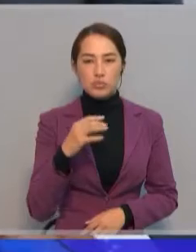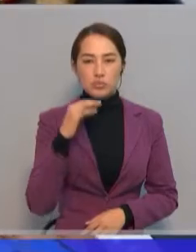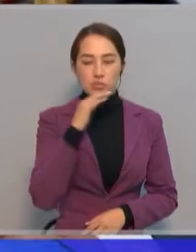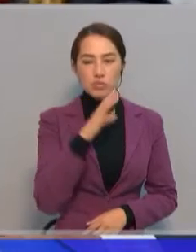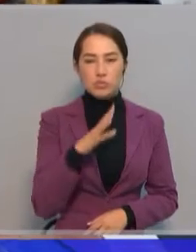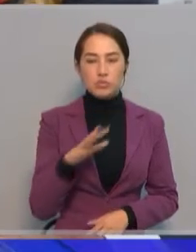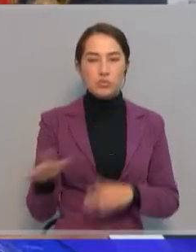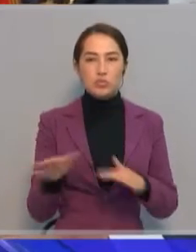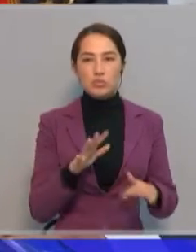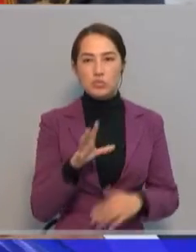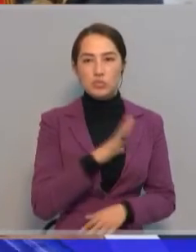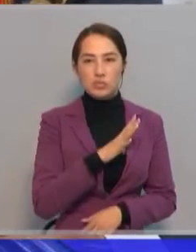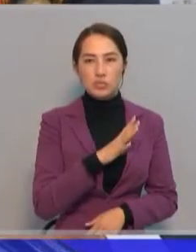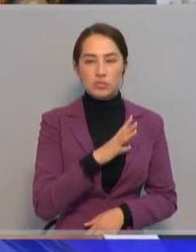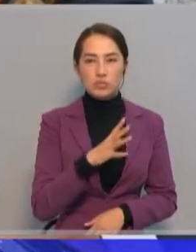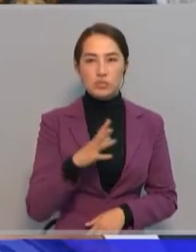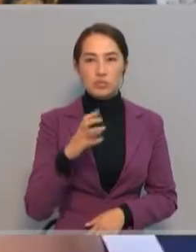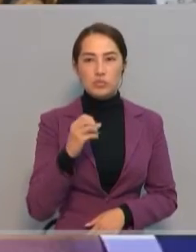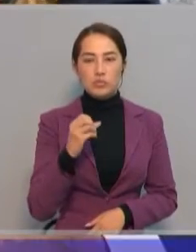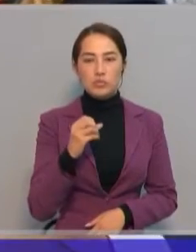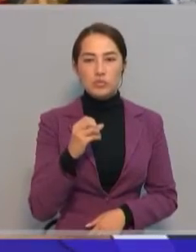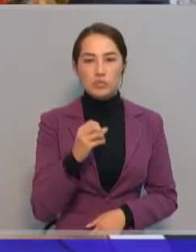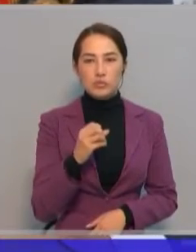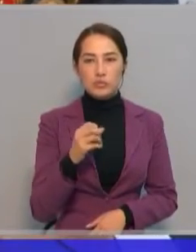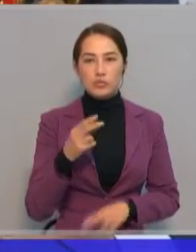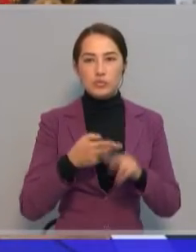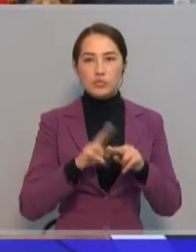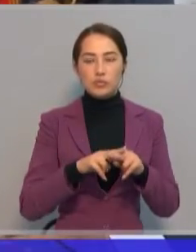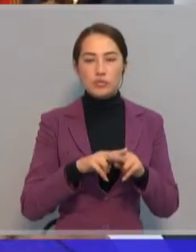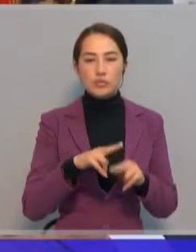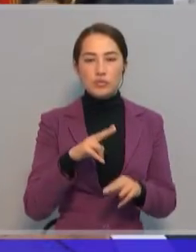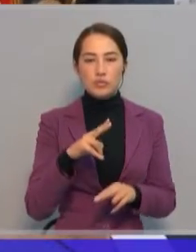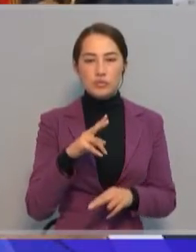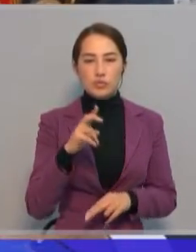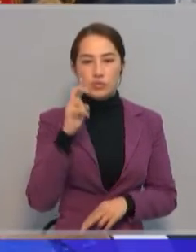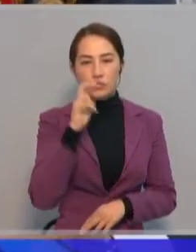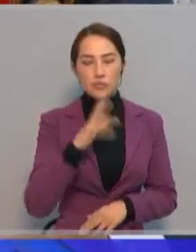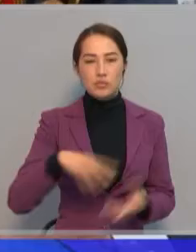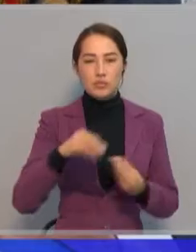жұмсадық. Барымызды жасырғанымыз жоқ. Мәселе ел болды.